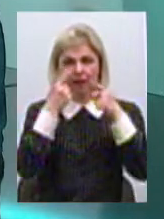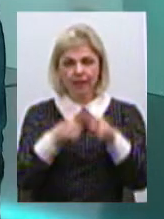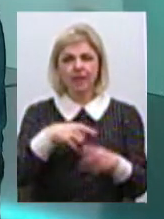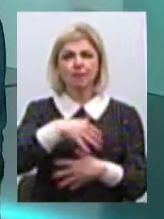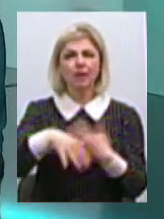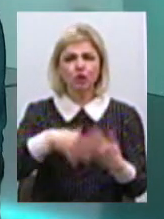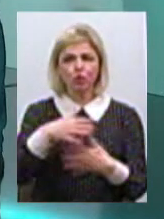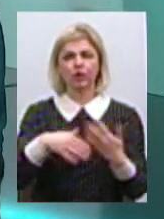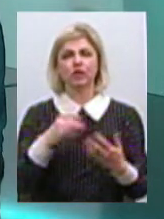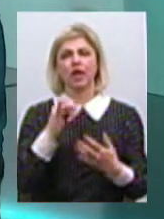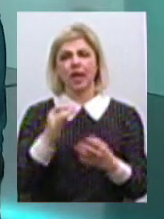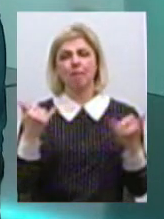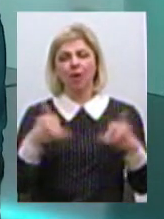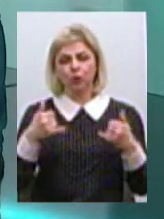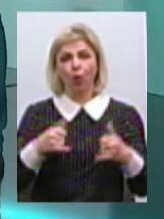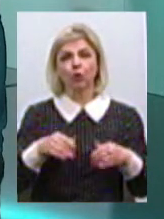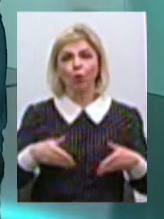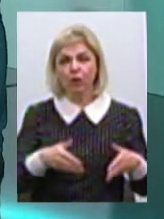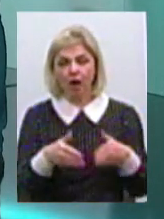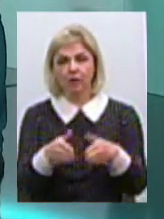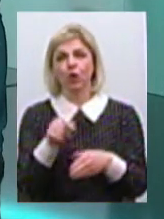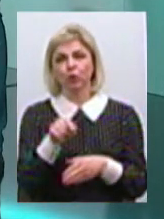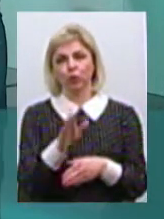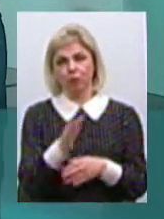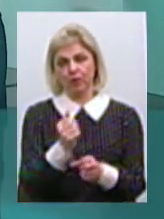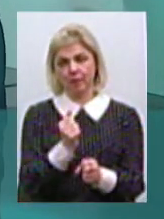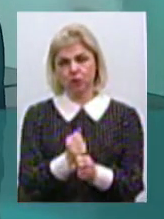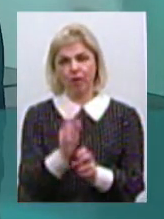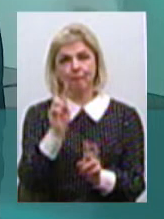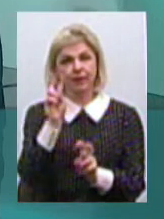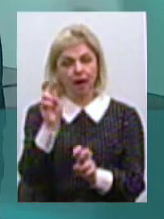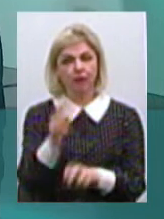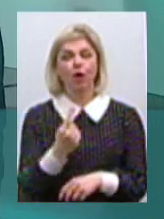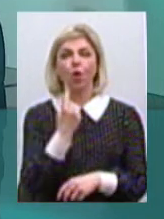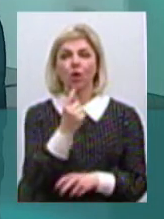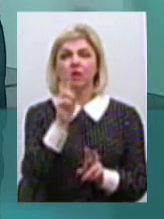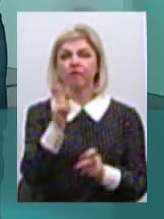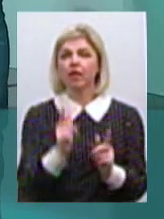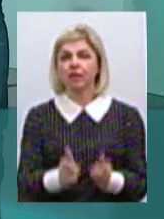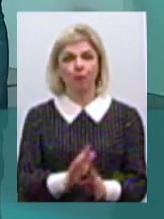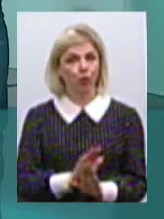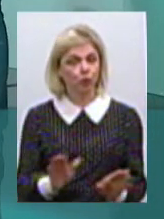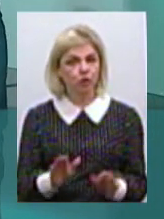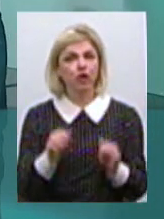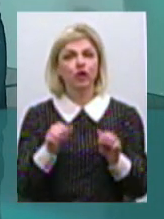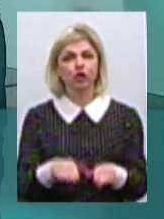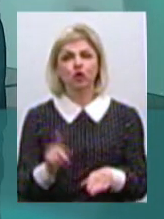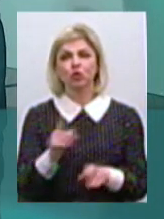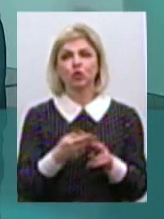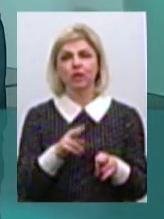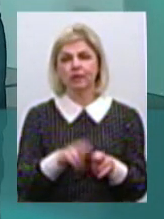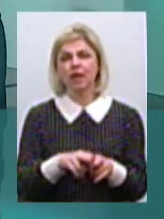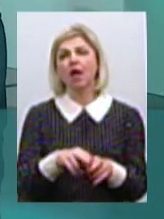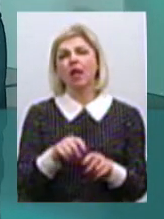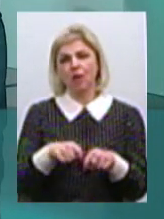бетонозмішувачів, бетоноукладчиків, якою буде працювати підрядник. Одна з компаній не погодилась, вирішила, що це